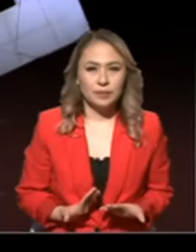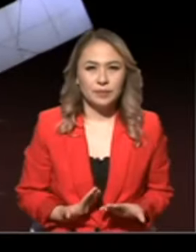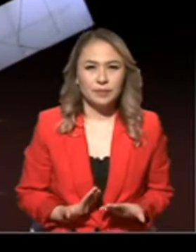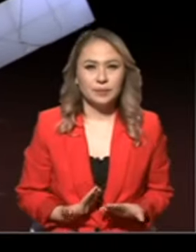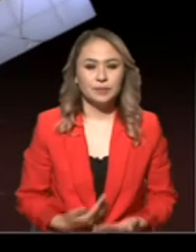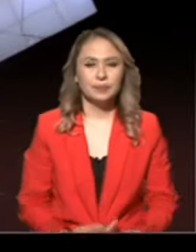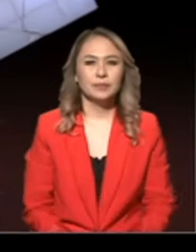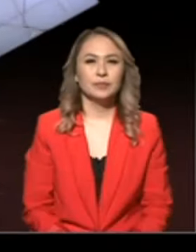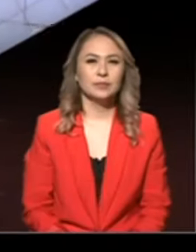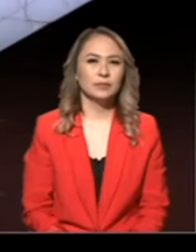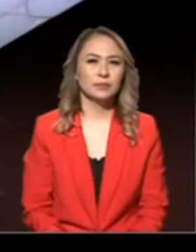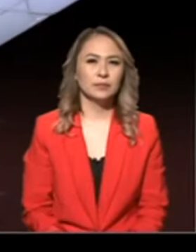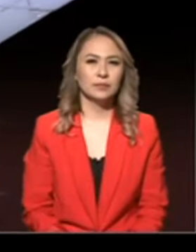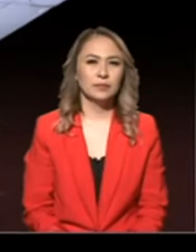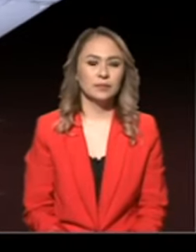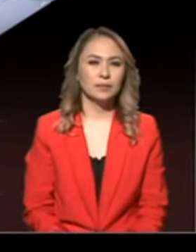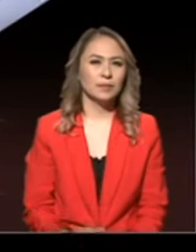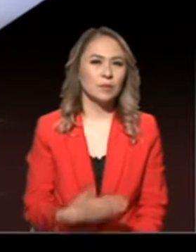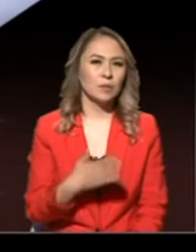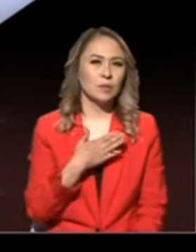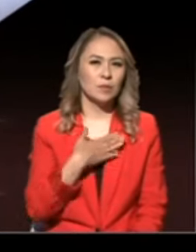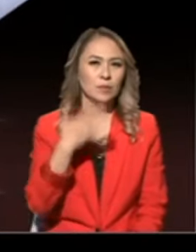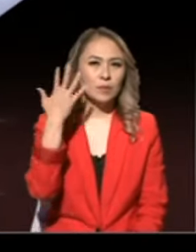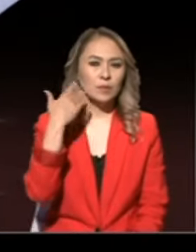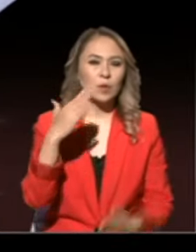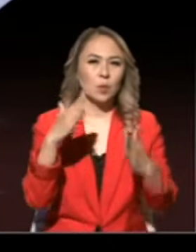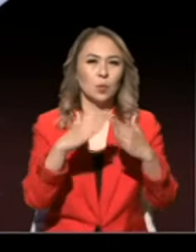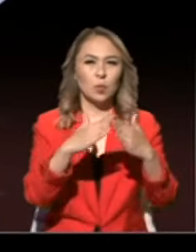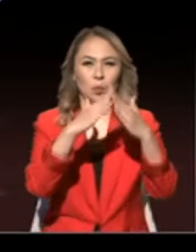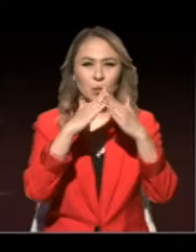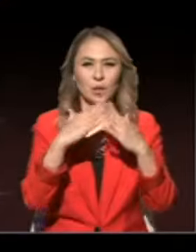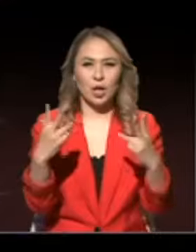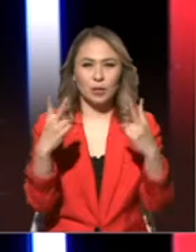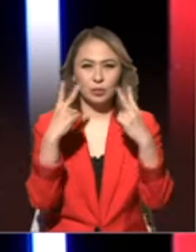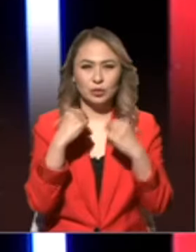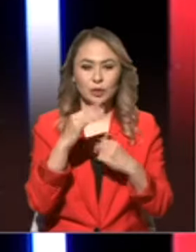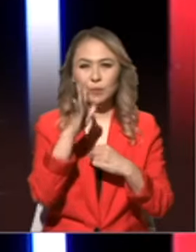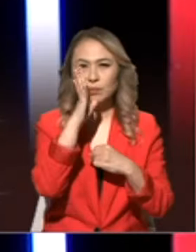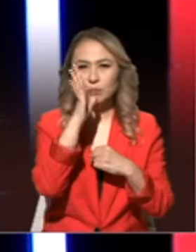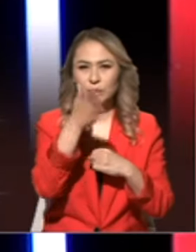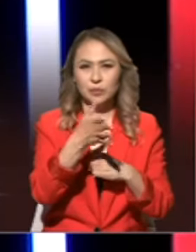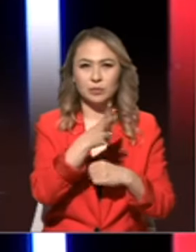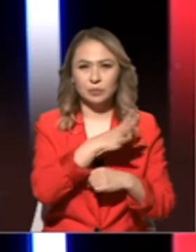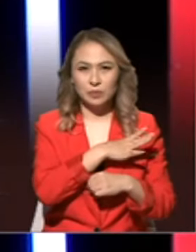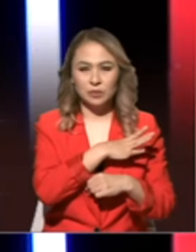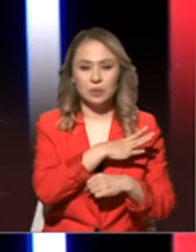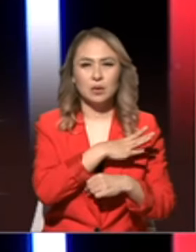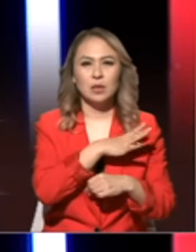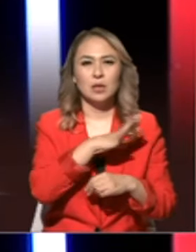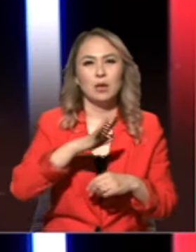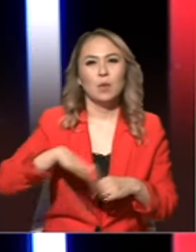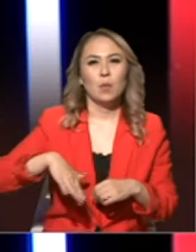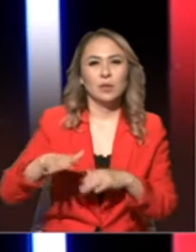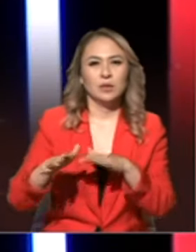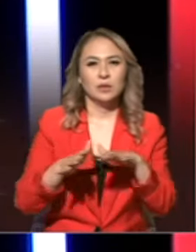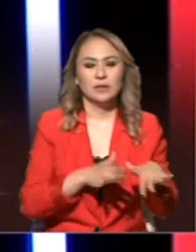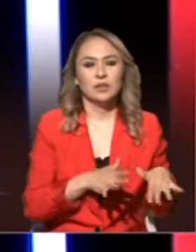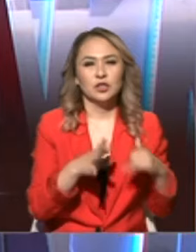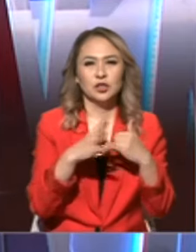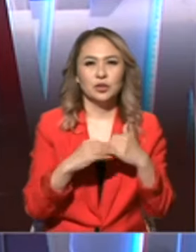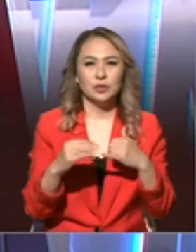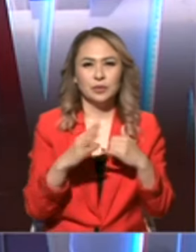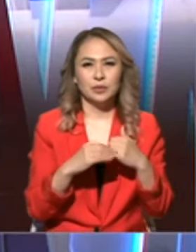Сонда бізден осы адап келгенде бізге осы үй береміз деген, 5 жылдан кейін үйді бастан аударып береміз деген, одан кейін жер